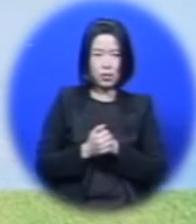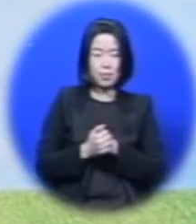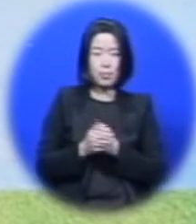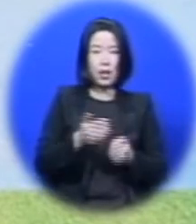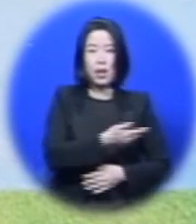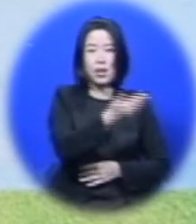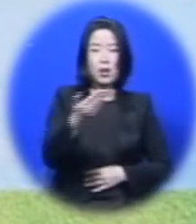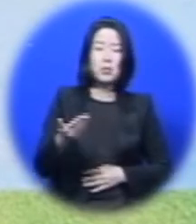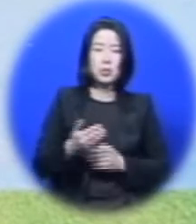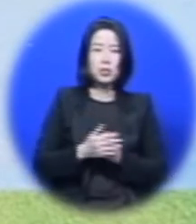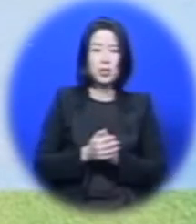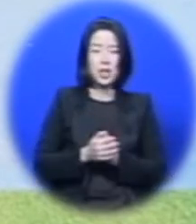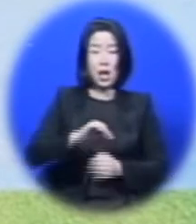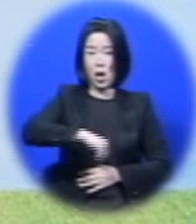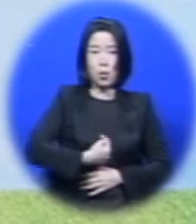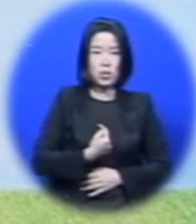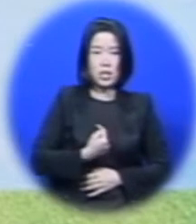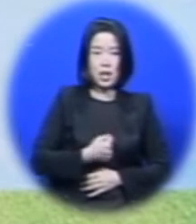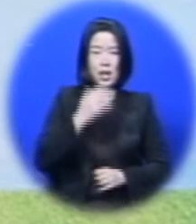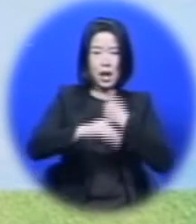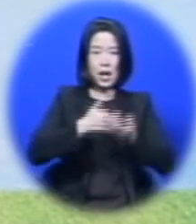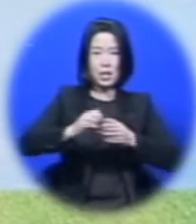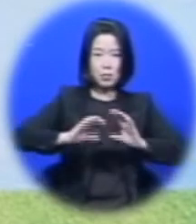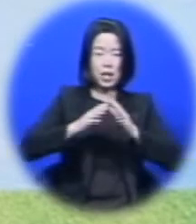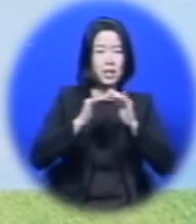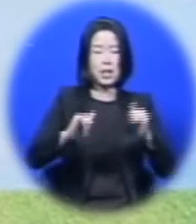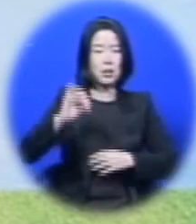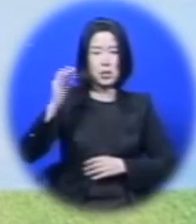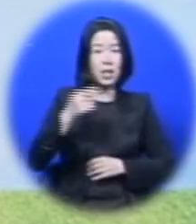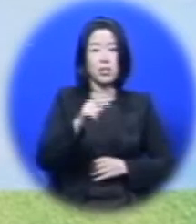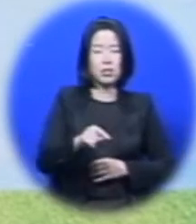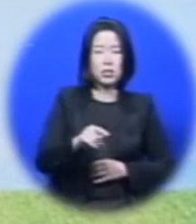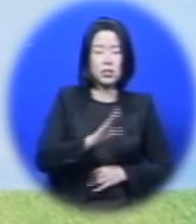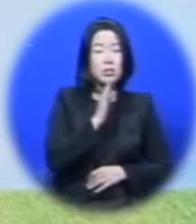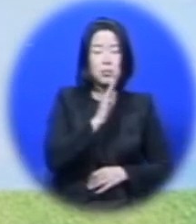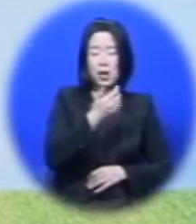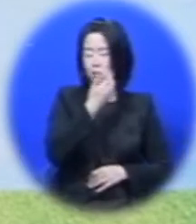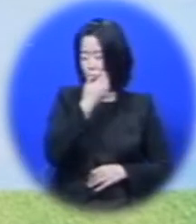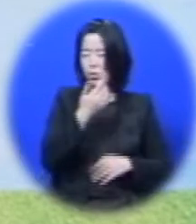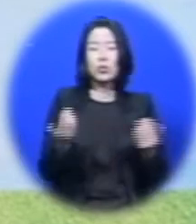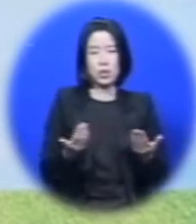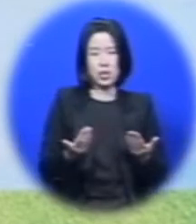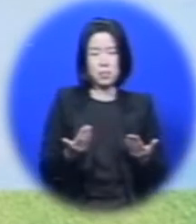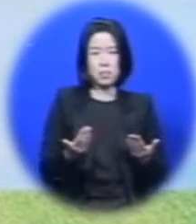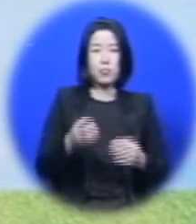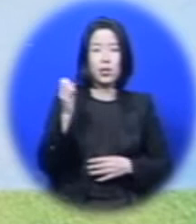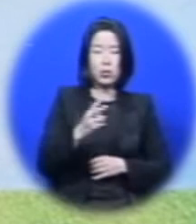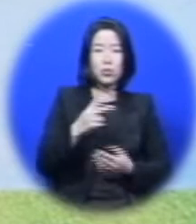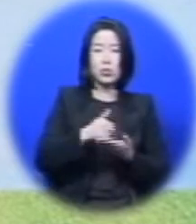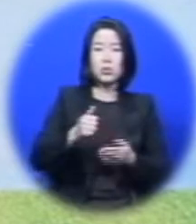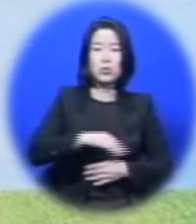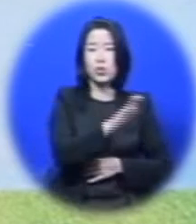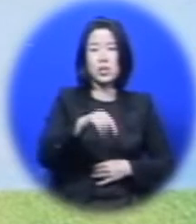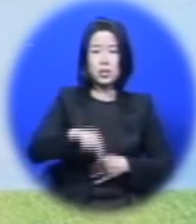여러분, 혼자서 하나님의 나라 사람이 되는 것은 정말 부끄러운 일이고, 그리고 주님은 우리를